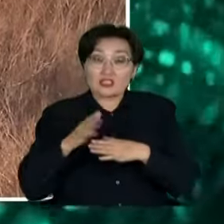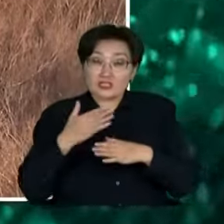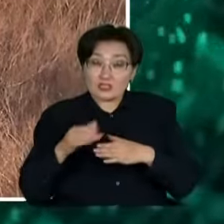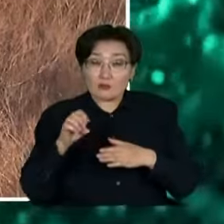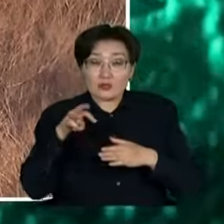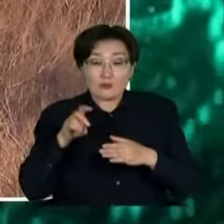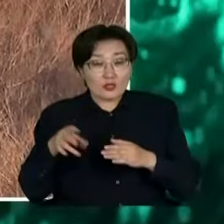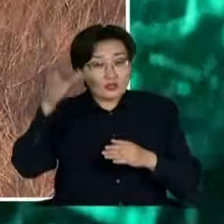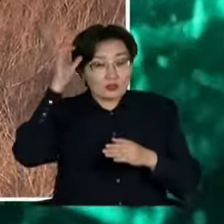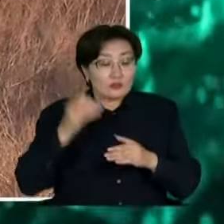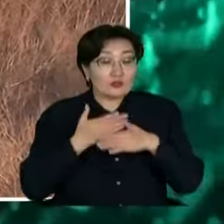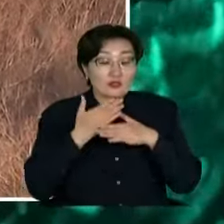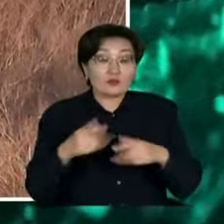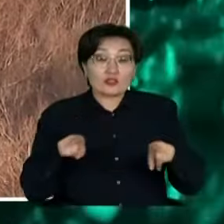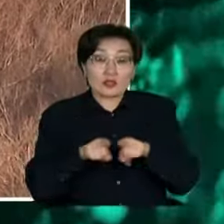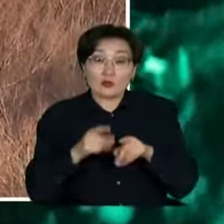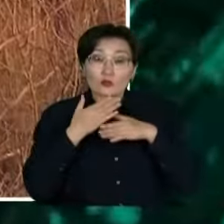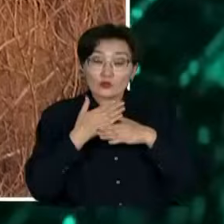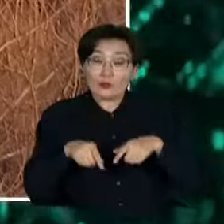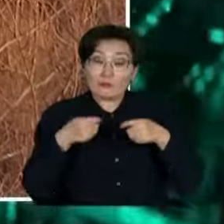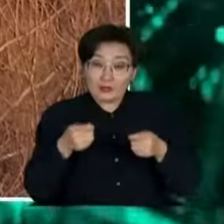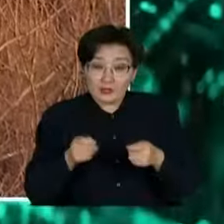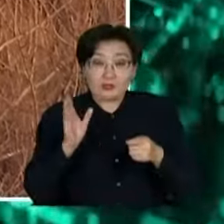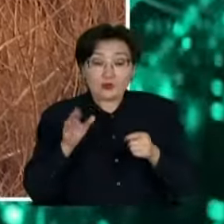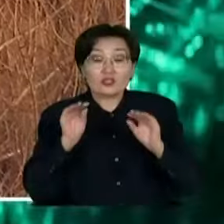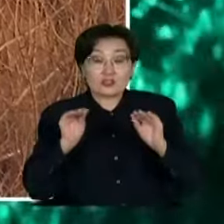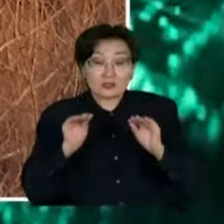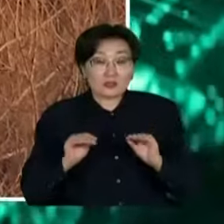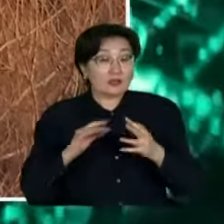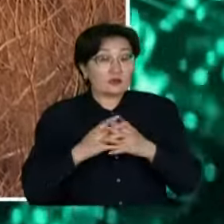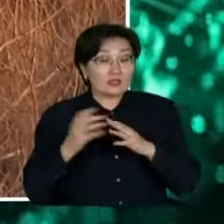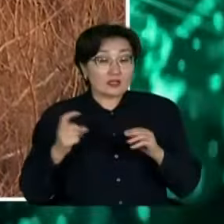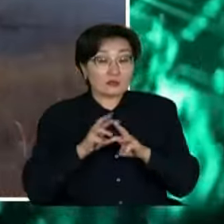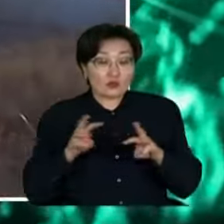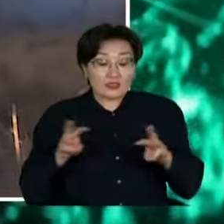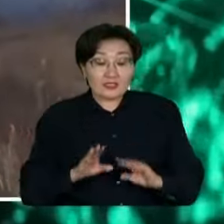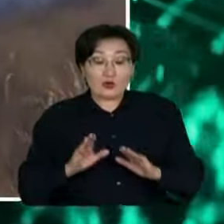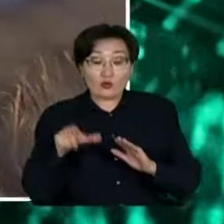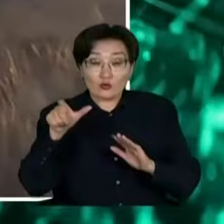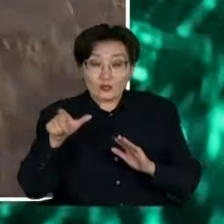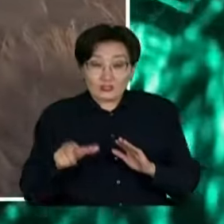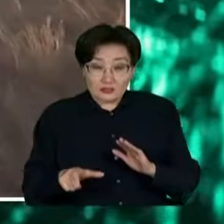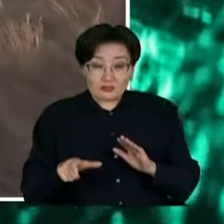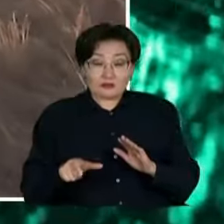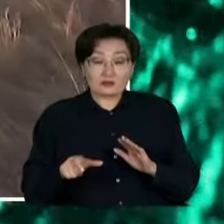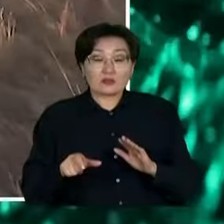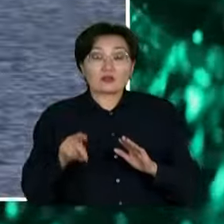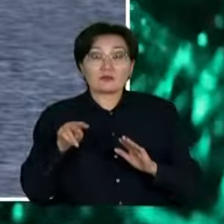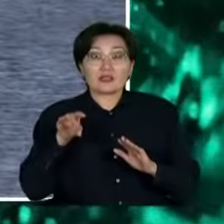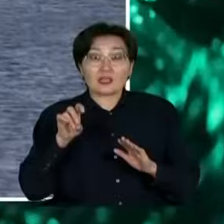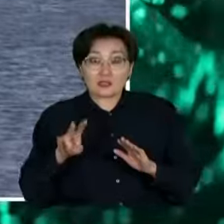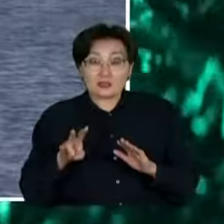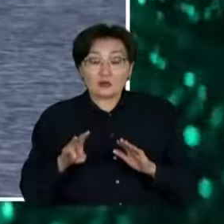мен ғылыми сүйемелдеу сияқты көмек берілетіні жазылған. Ауыл шаруашылығы министрінің орынбасары Аманғали